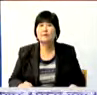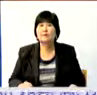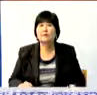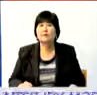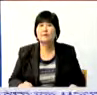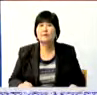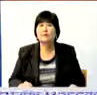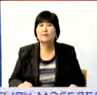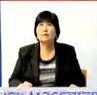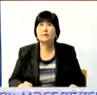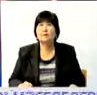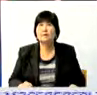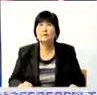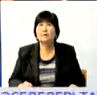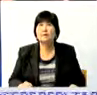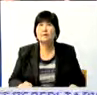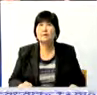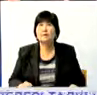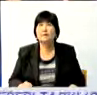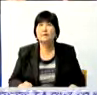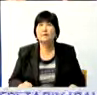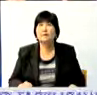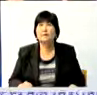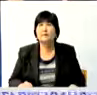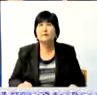ұрпақ ар намысты күзеткен.